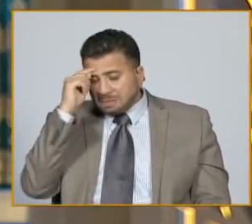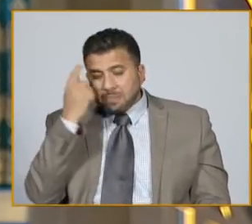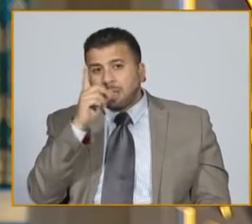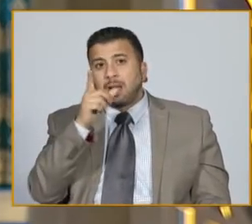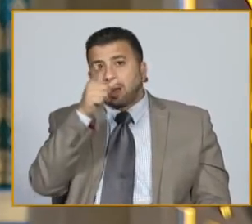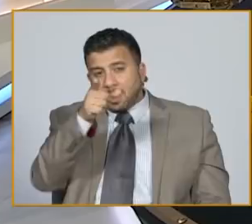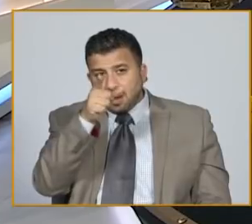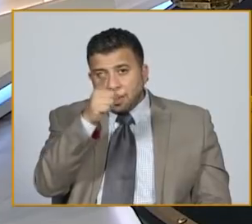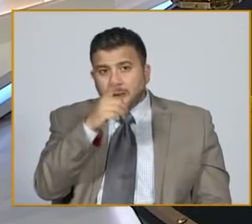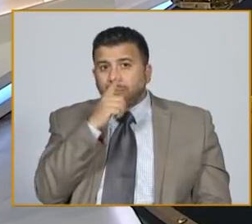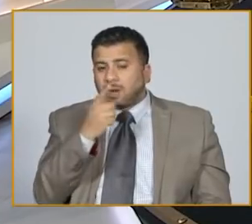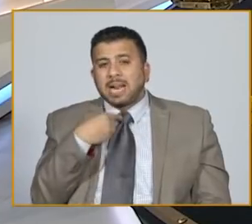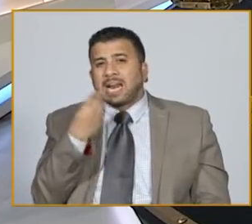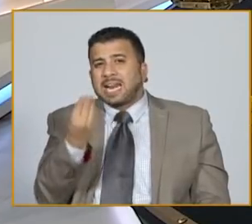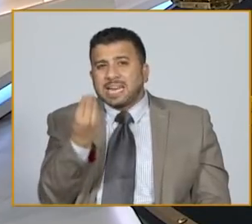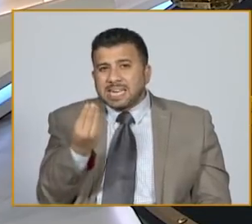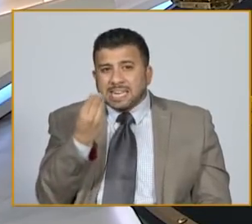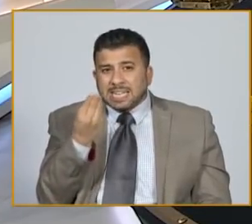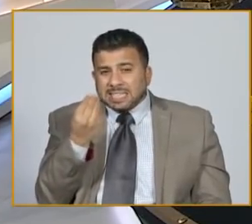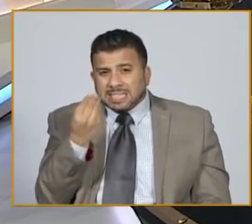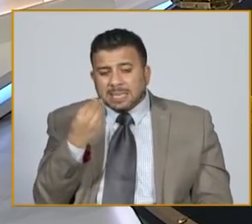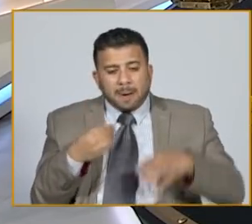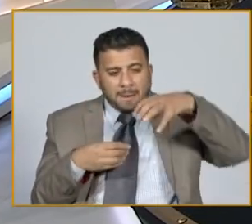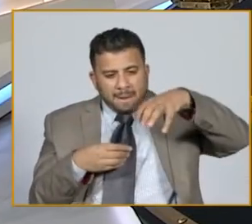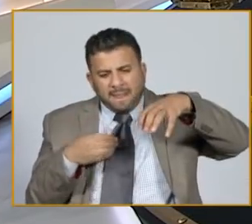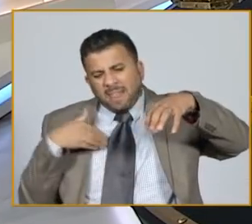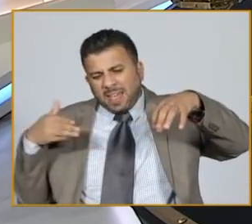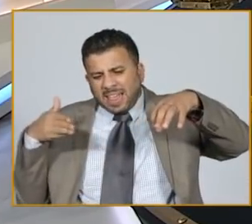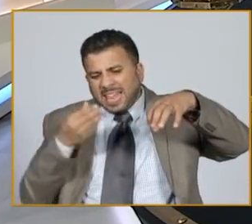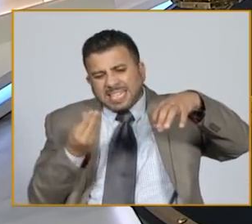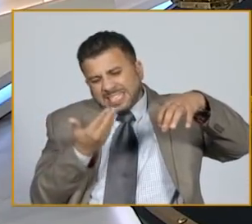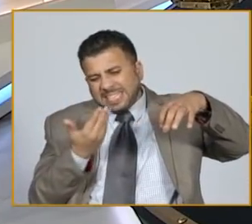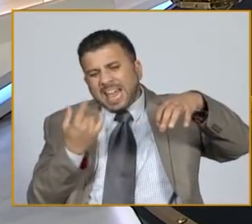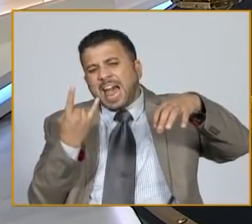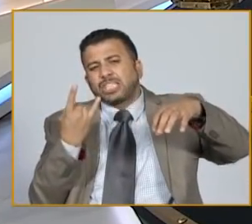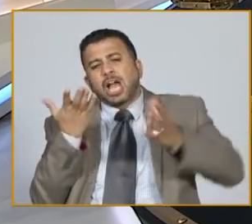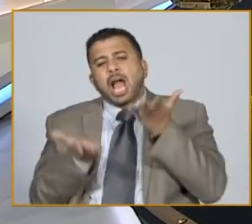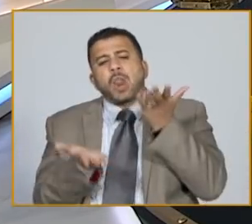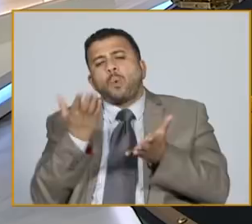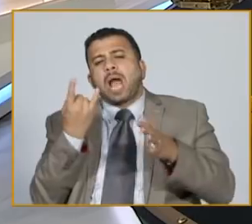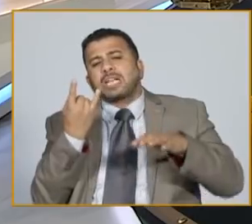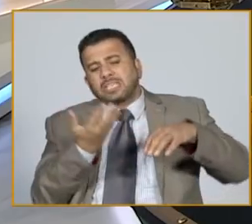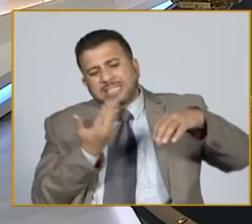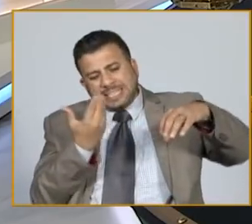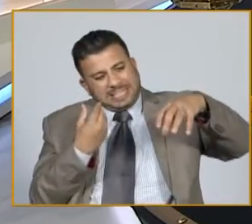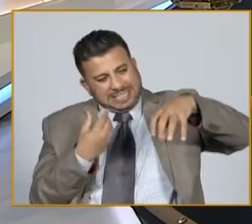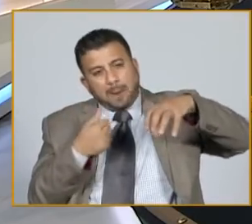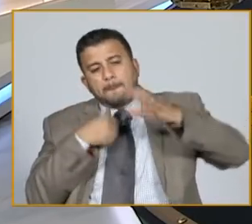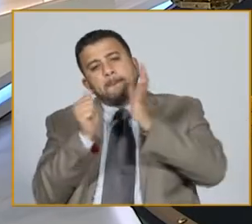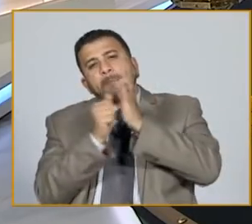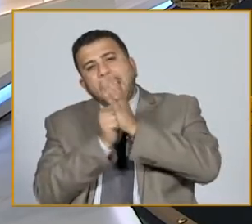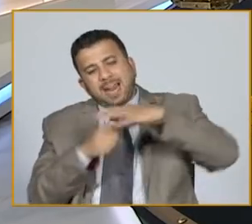دخلت البلدة من أطرافها، يعني أول البلدة، أول عامر بنيان